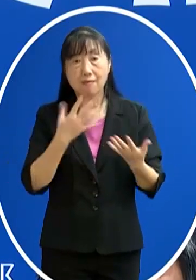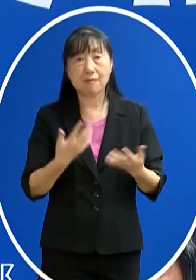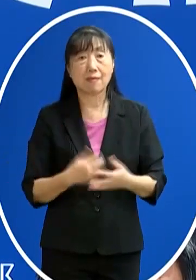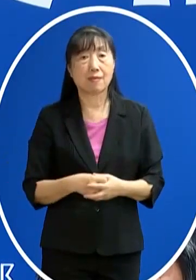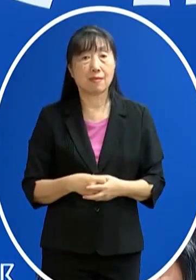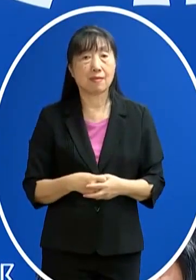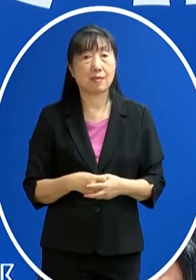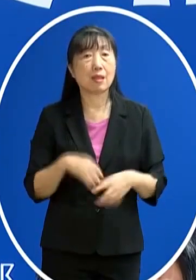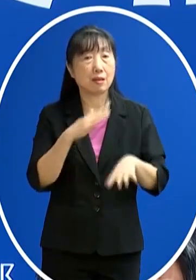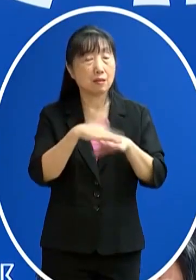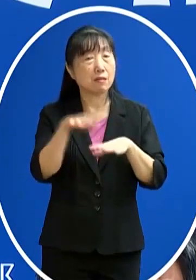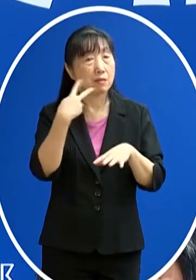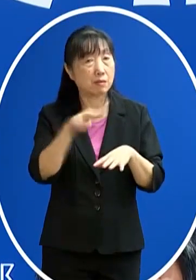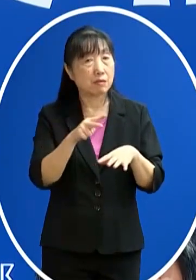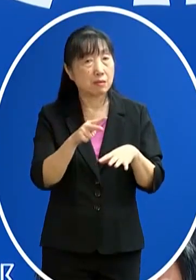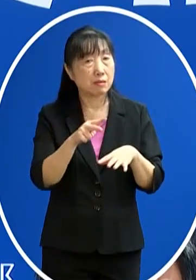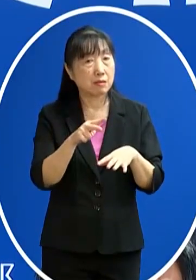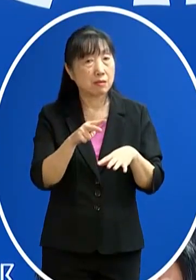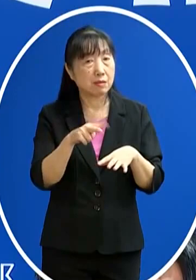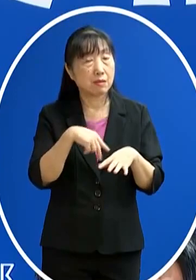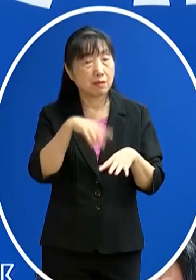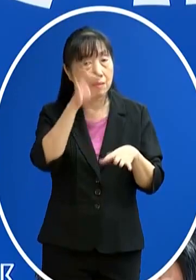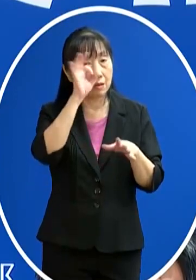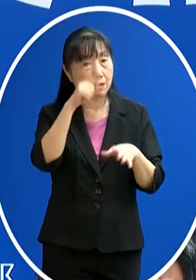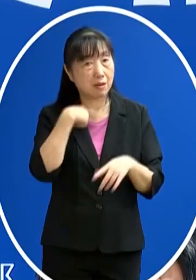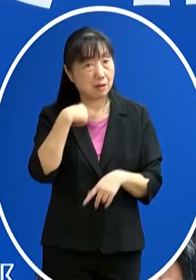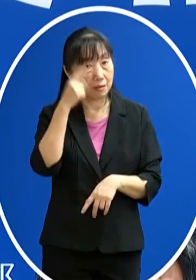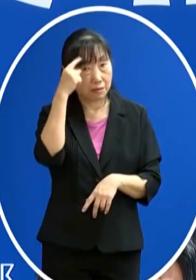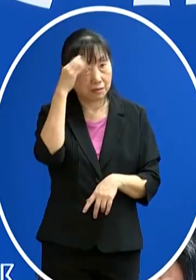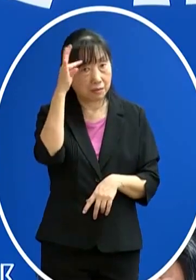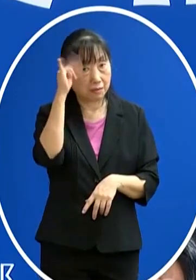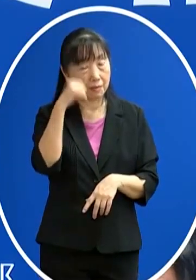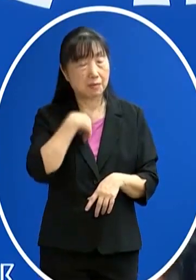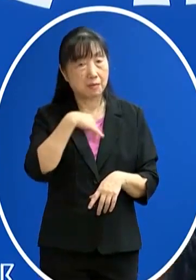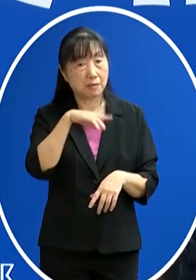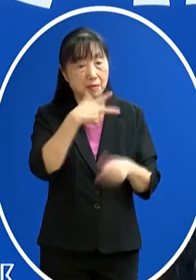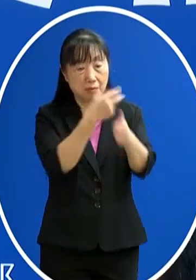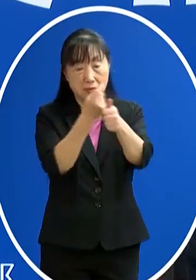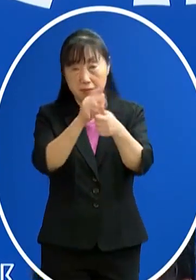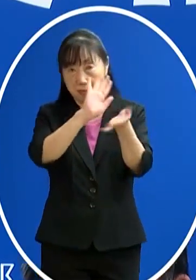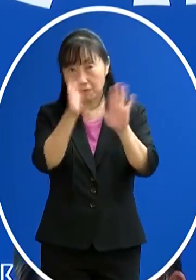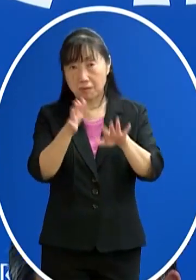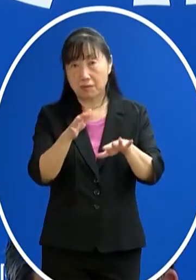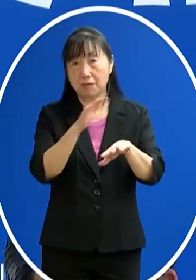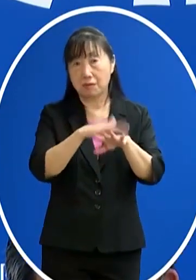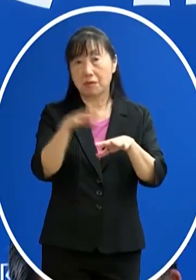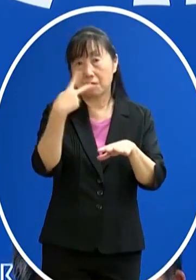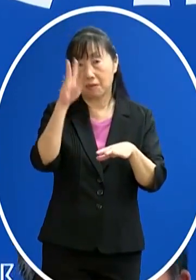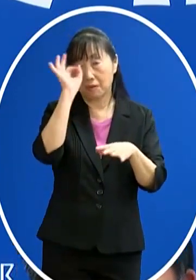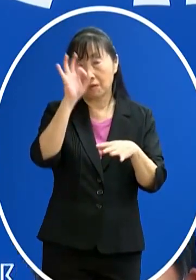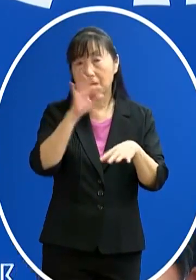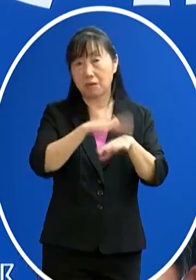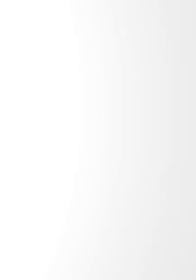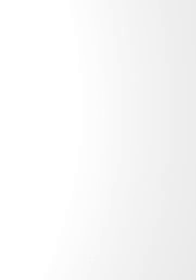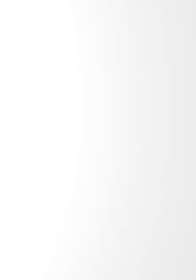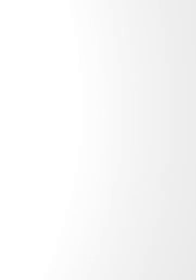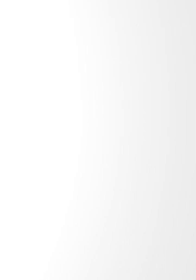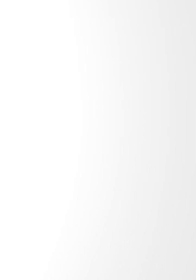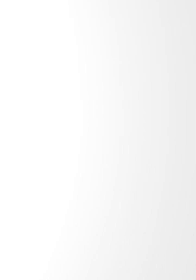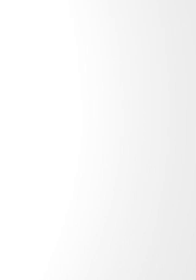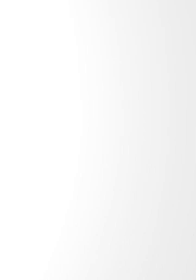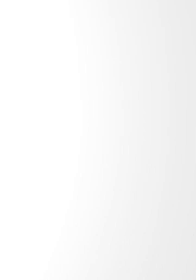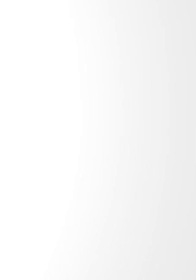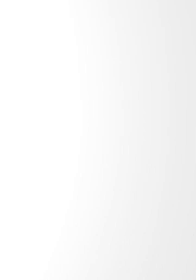那我们当然会再看这几天施打的状况，再评估是否再往第八类这边开放。